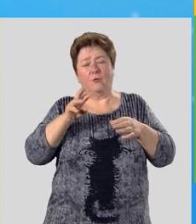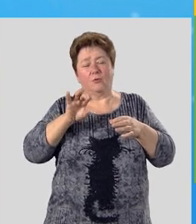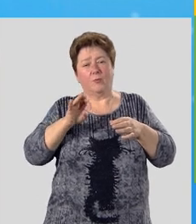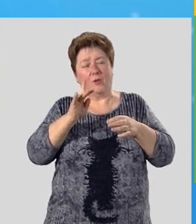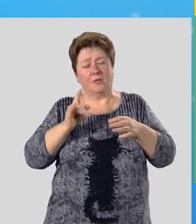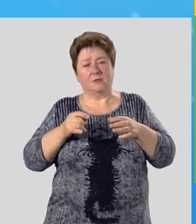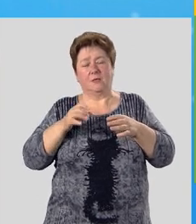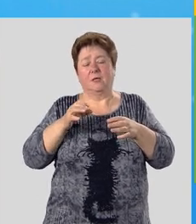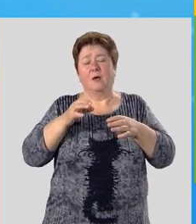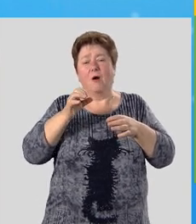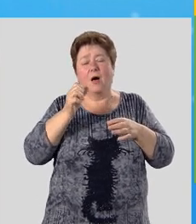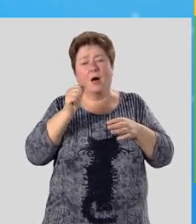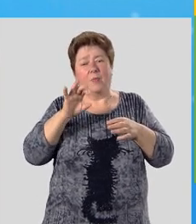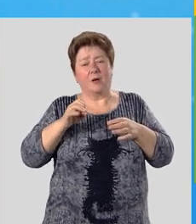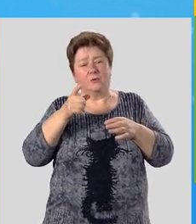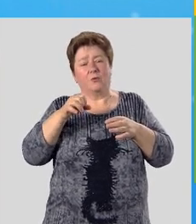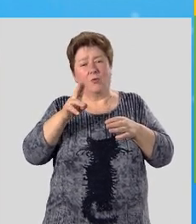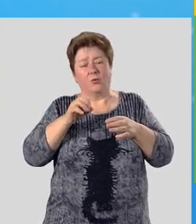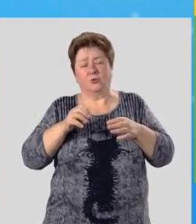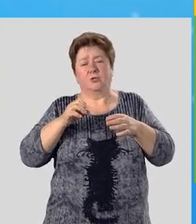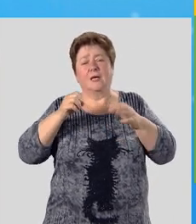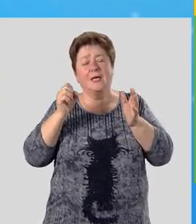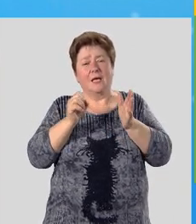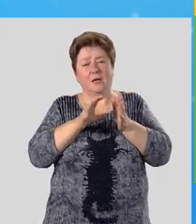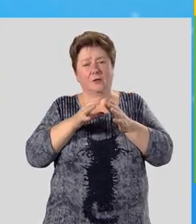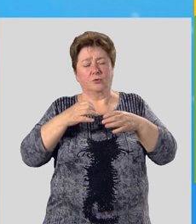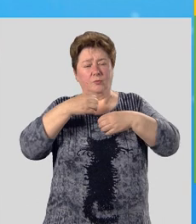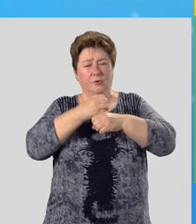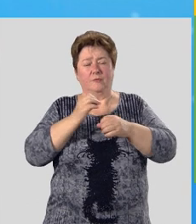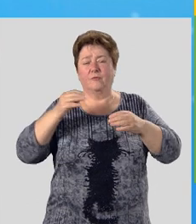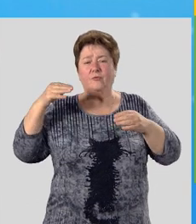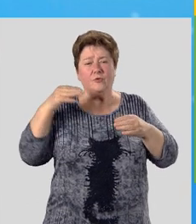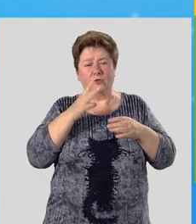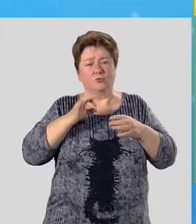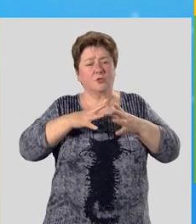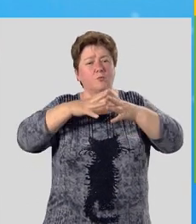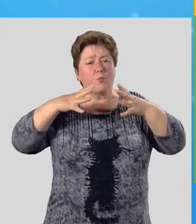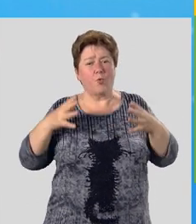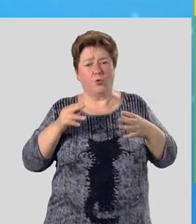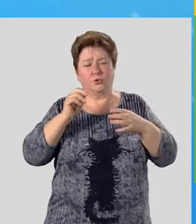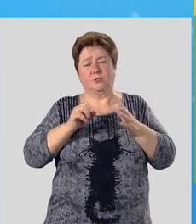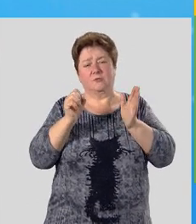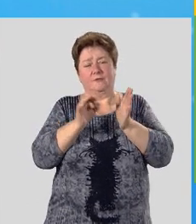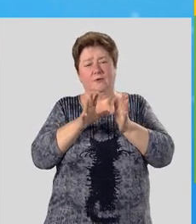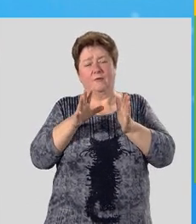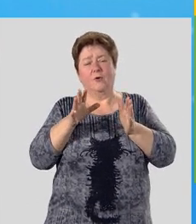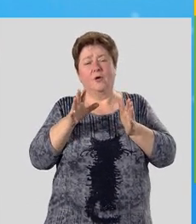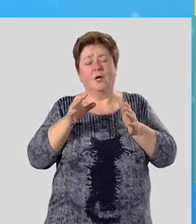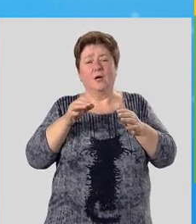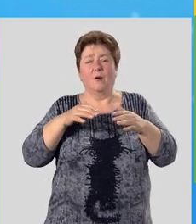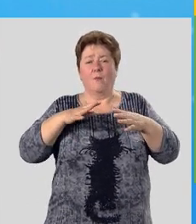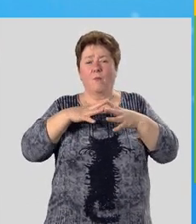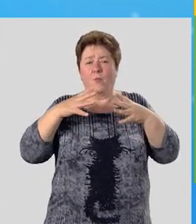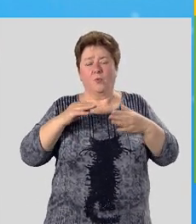хлоропласты, аппарат Гольджи. Электронный микроскоп дает увеличение в 1000 раз больше, чем световой, что